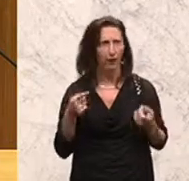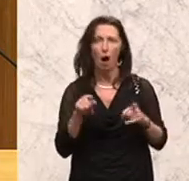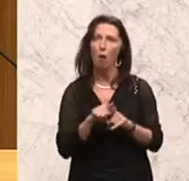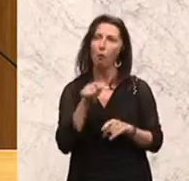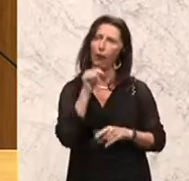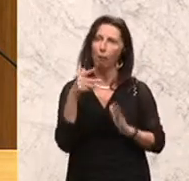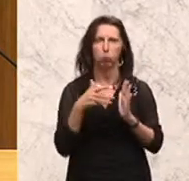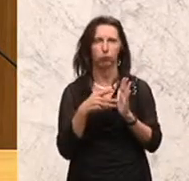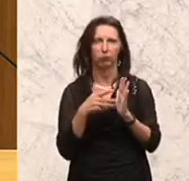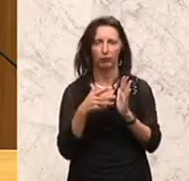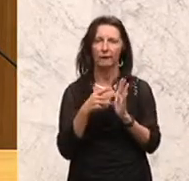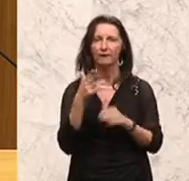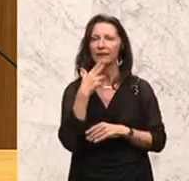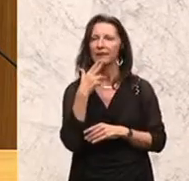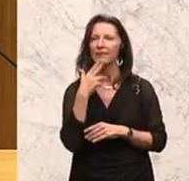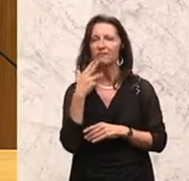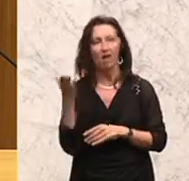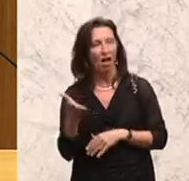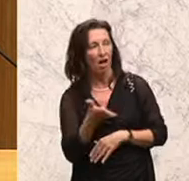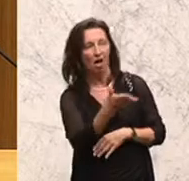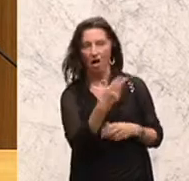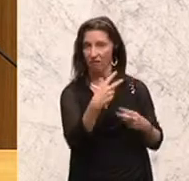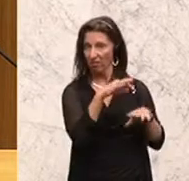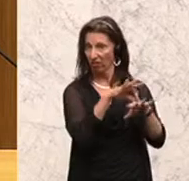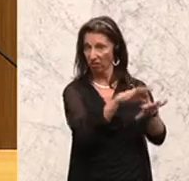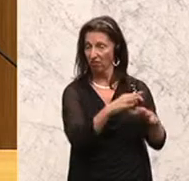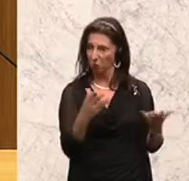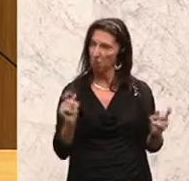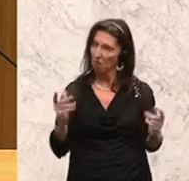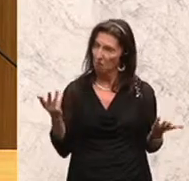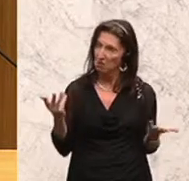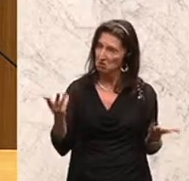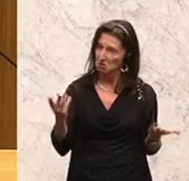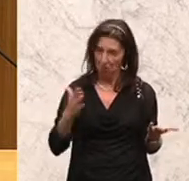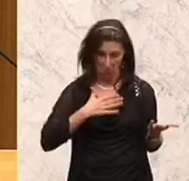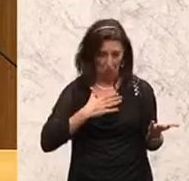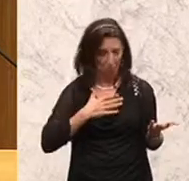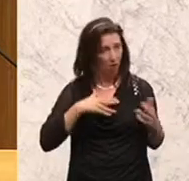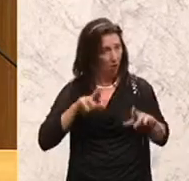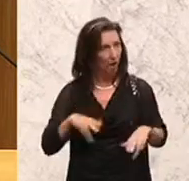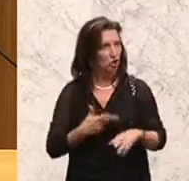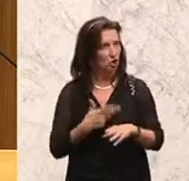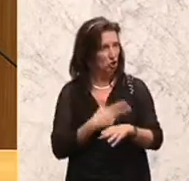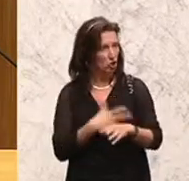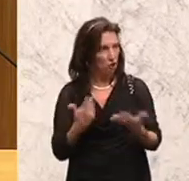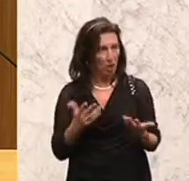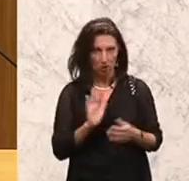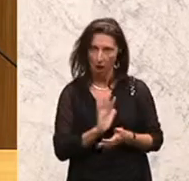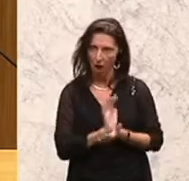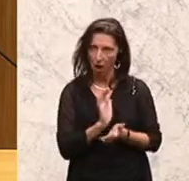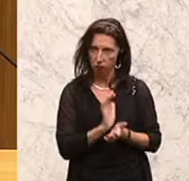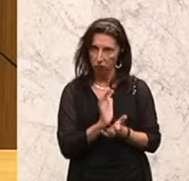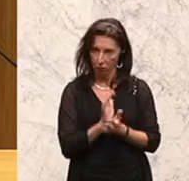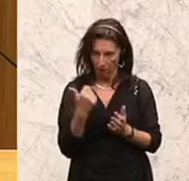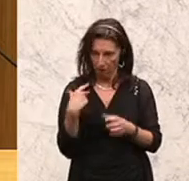prüft, wer hier weitergeleitet wird. Was ist das? Eine Aufgabe unseres Rechtsstaates und der Vereinbarungen, die wir getroffen haben. Das muss man so